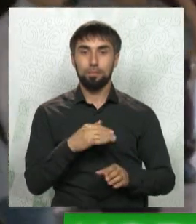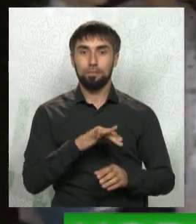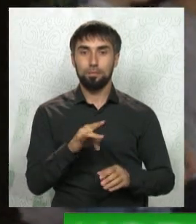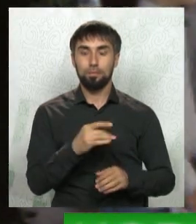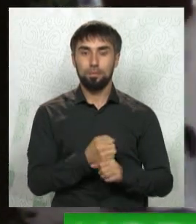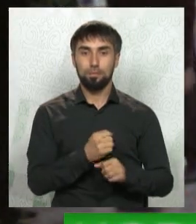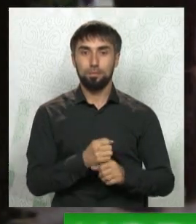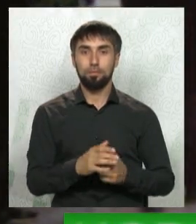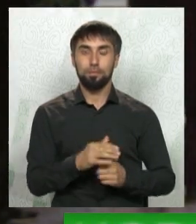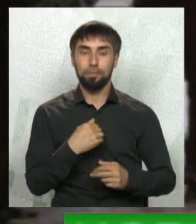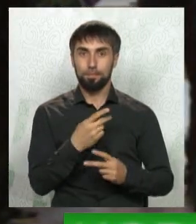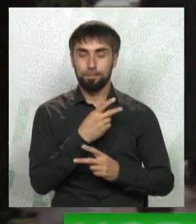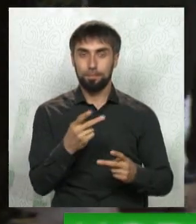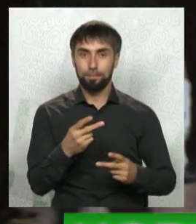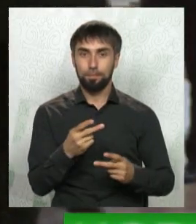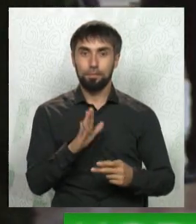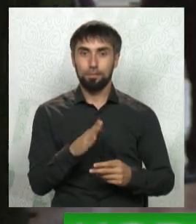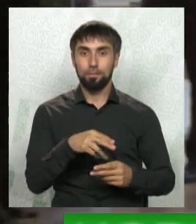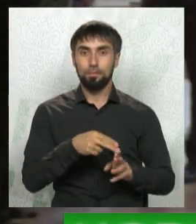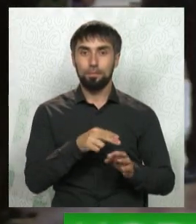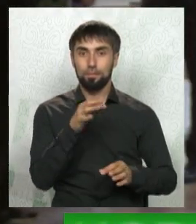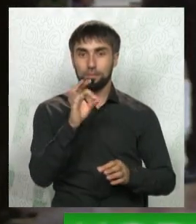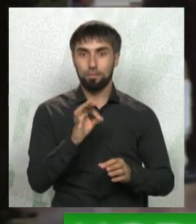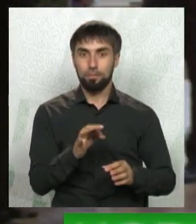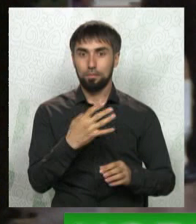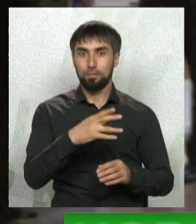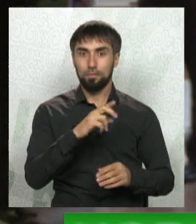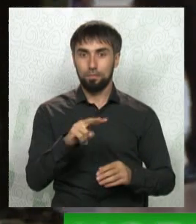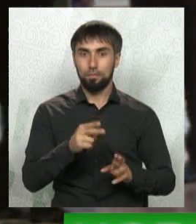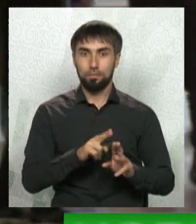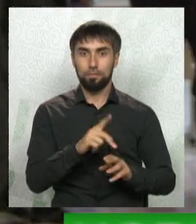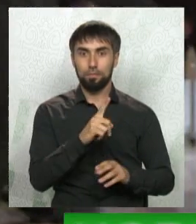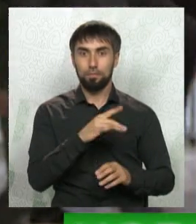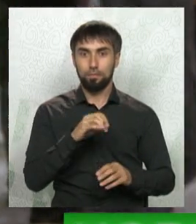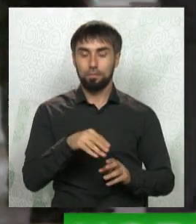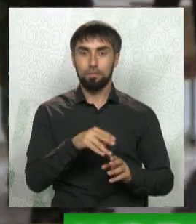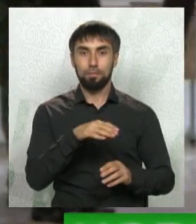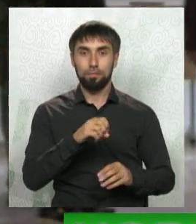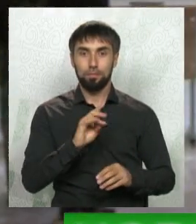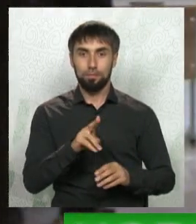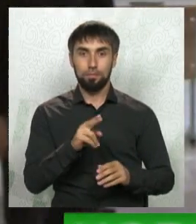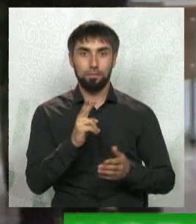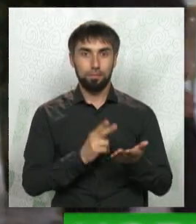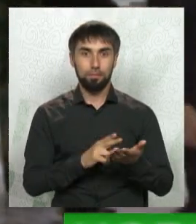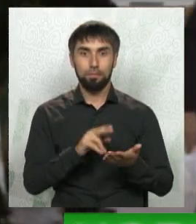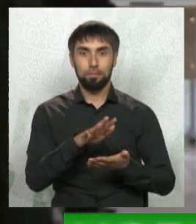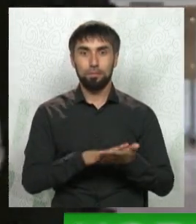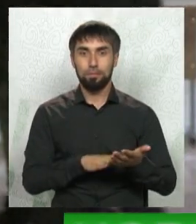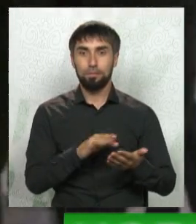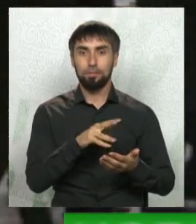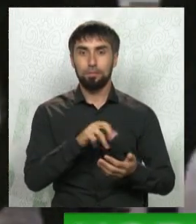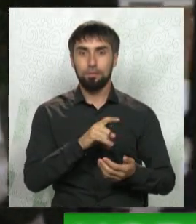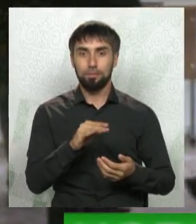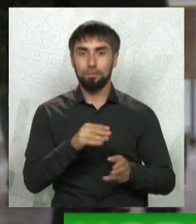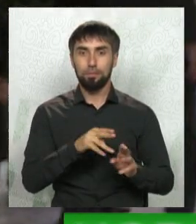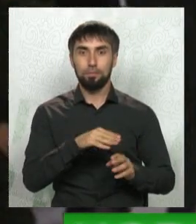хифз. То есть мы смотрим в процентном соотношении 40 баллов. Это знание текста Корана. Дальше уже идет махрадж,